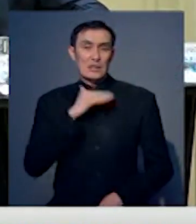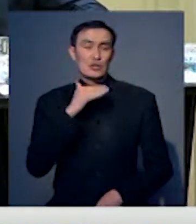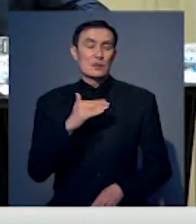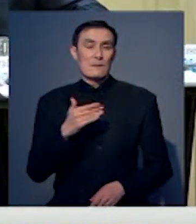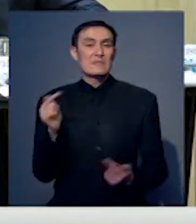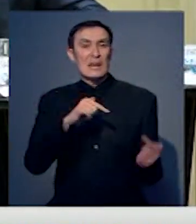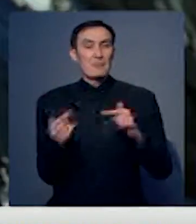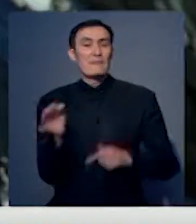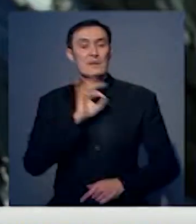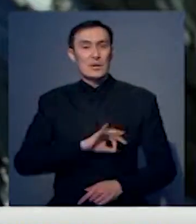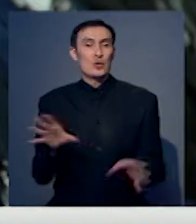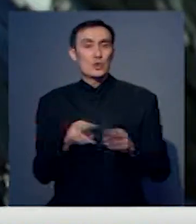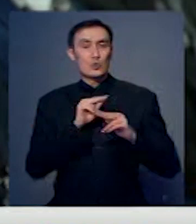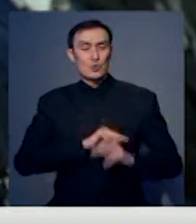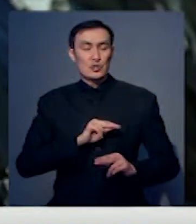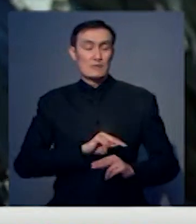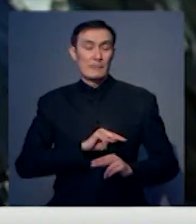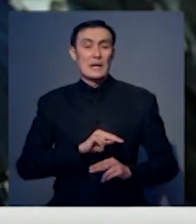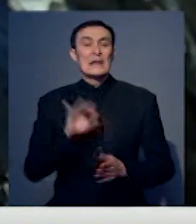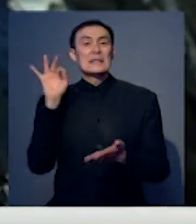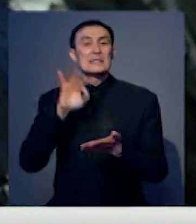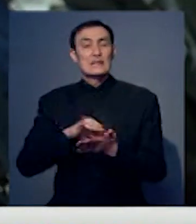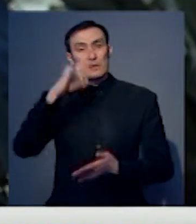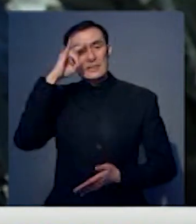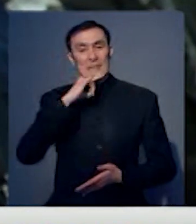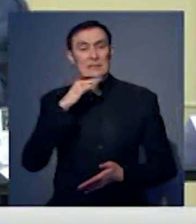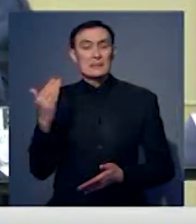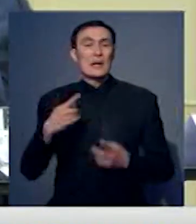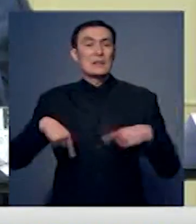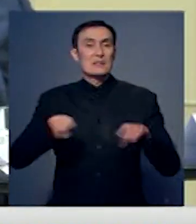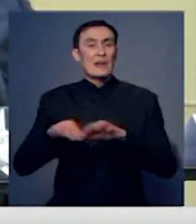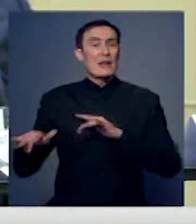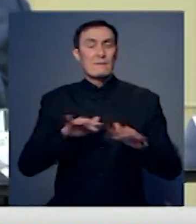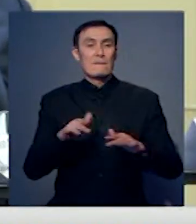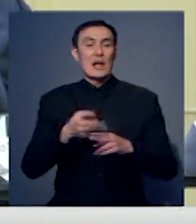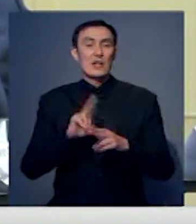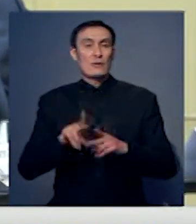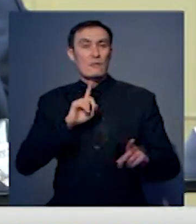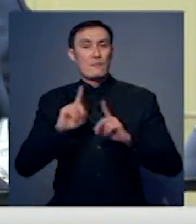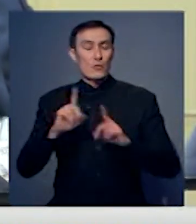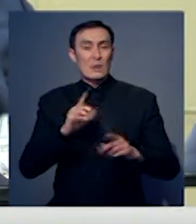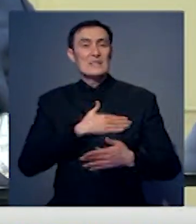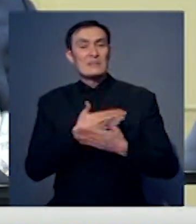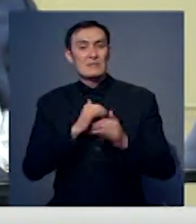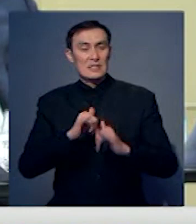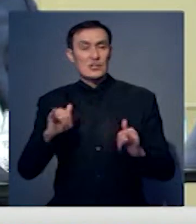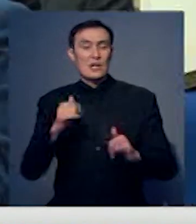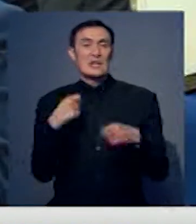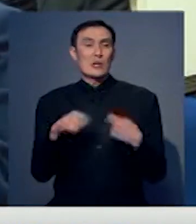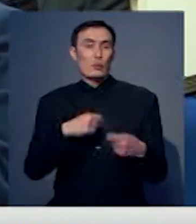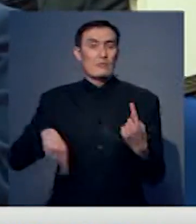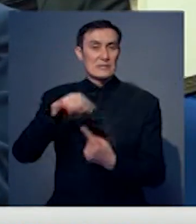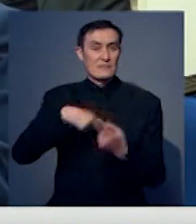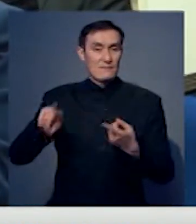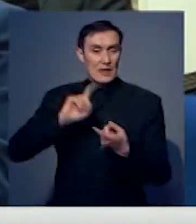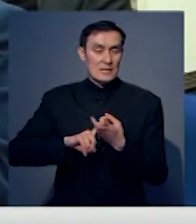взаимовыгодного сотрудничества. Главная цель, с которой казахстанская сторона организовала этот форум – активизировать экономические связи. Со сцены